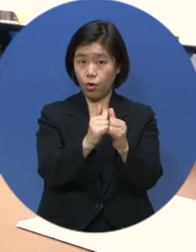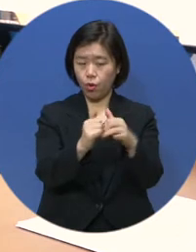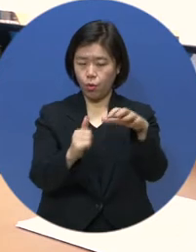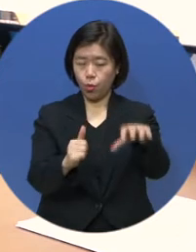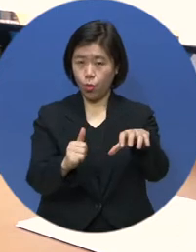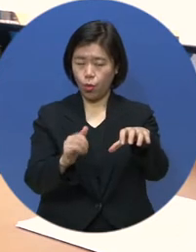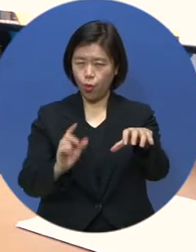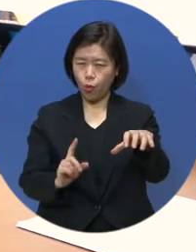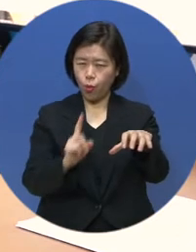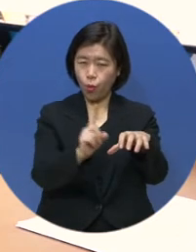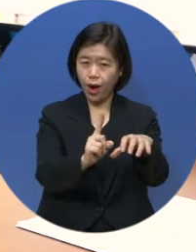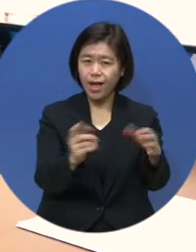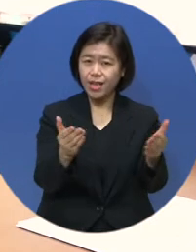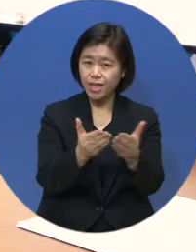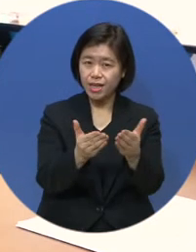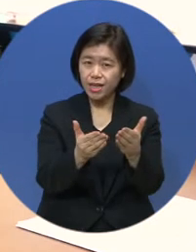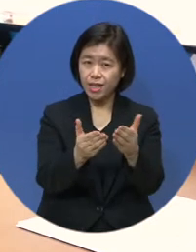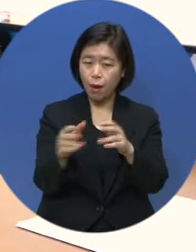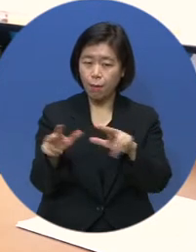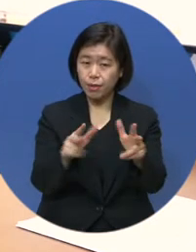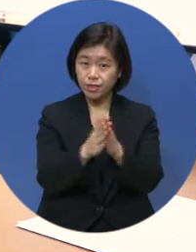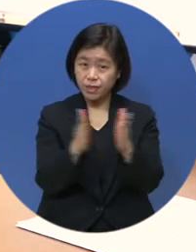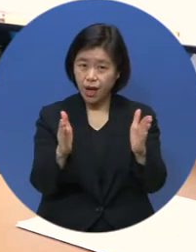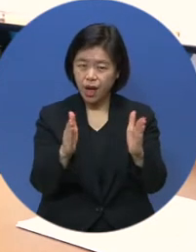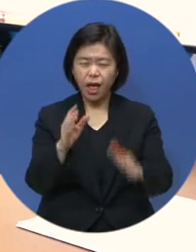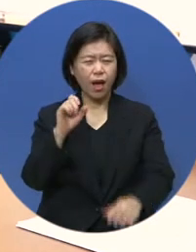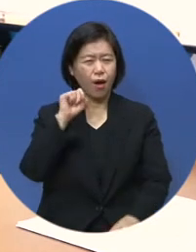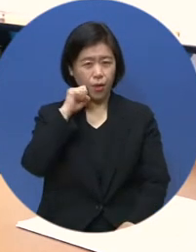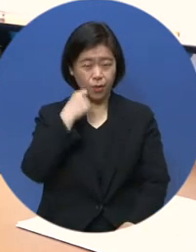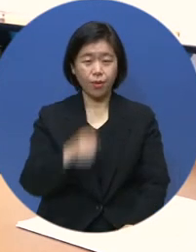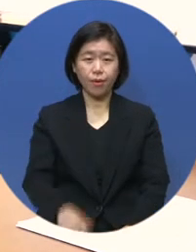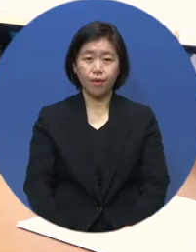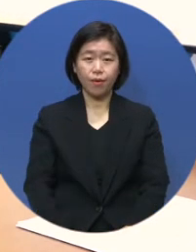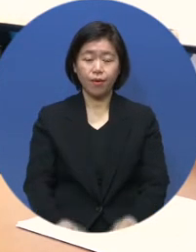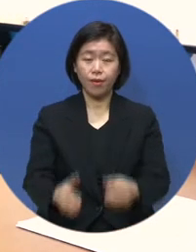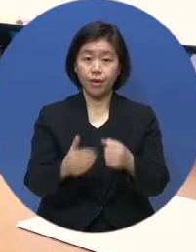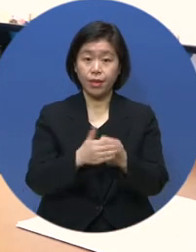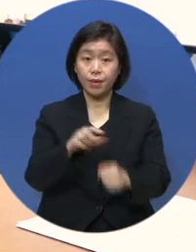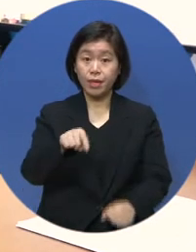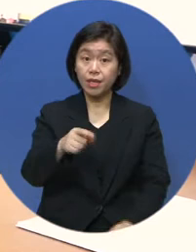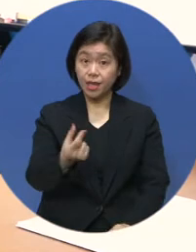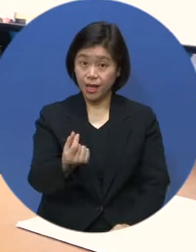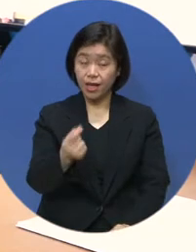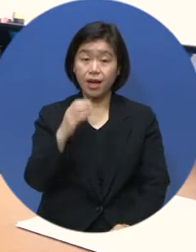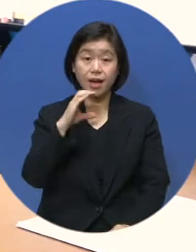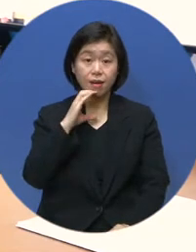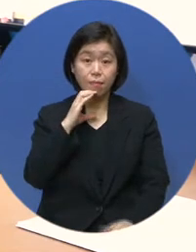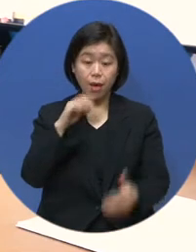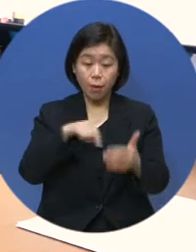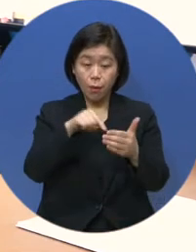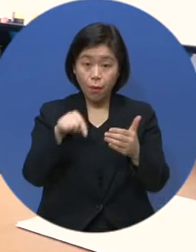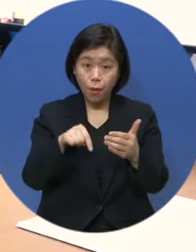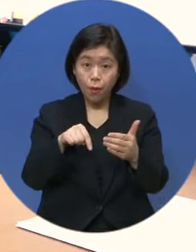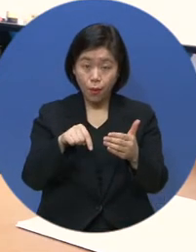사실 어렵습니다. 그래서 카페 드랑슈아세이에서